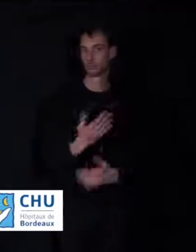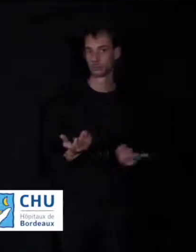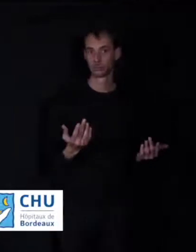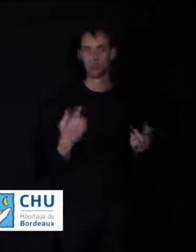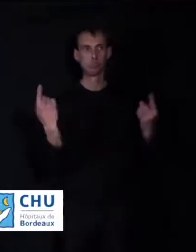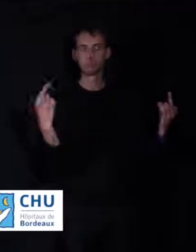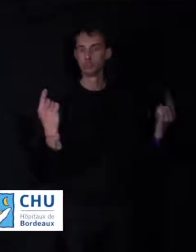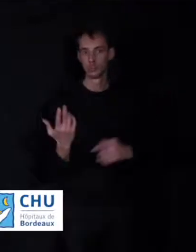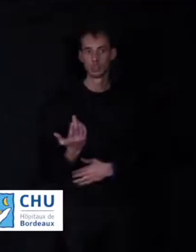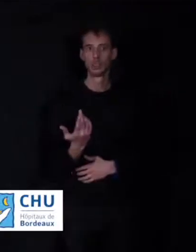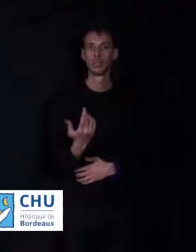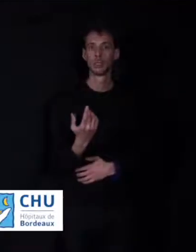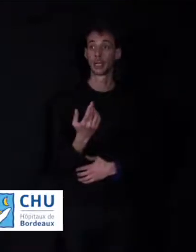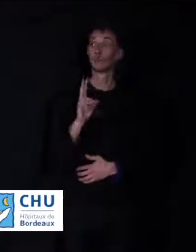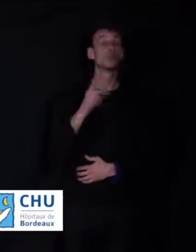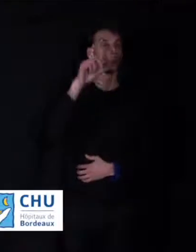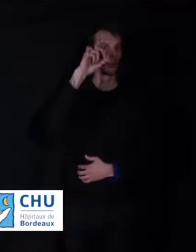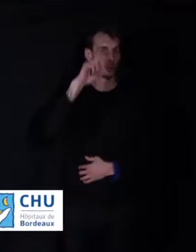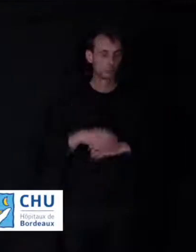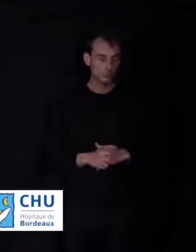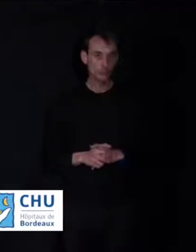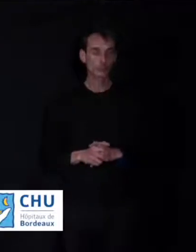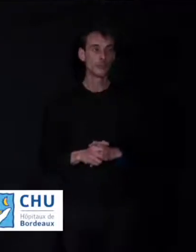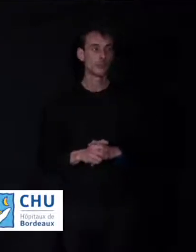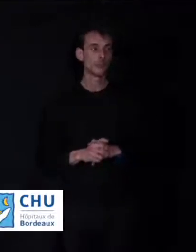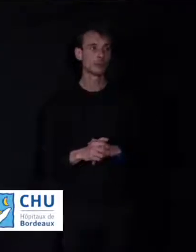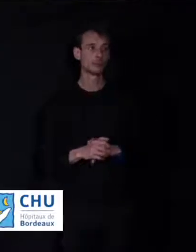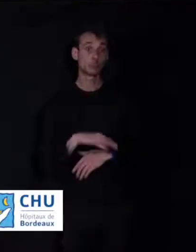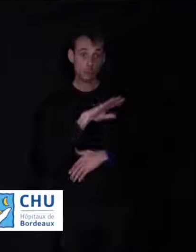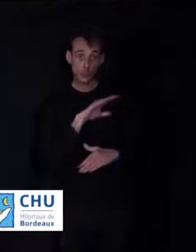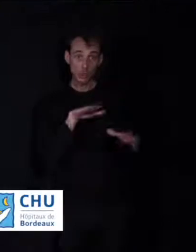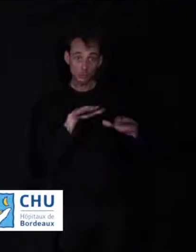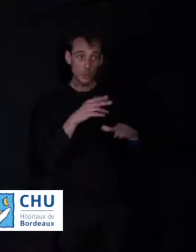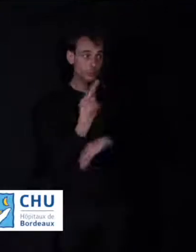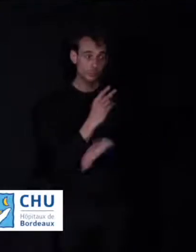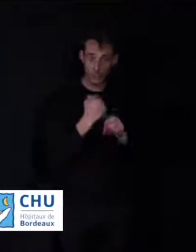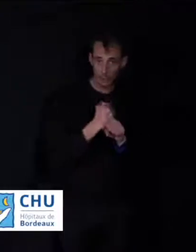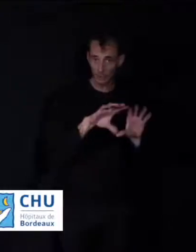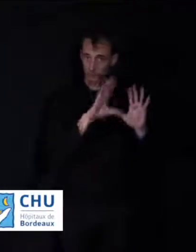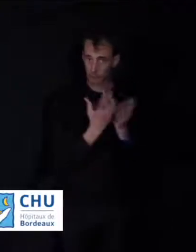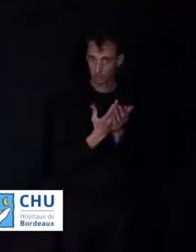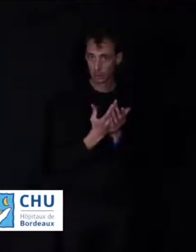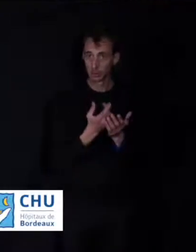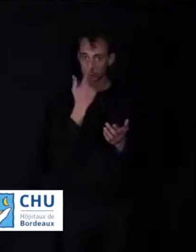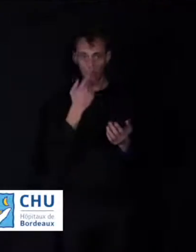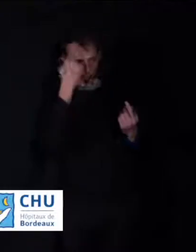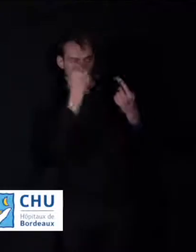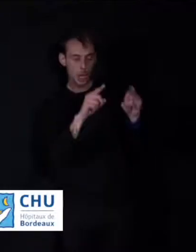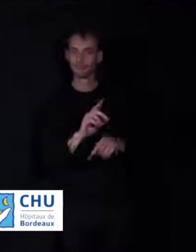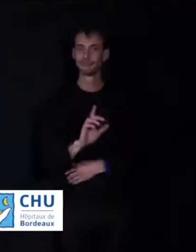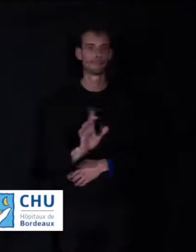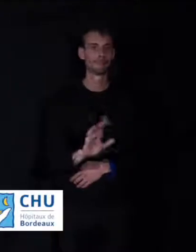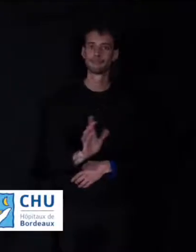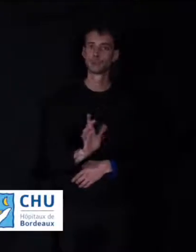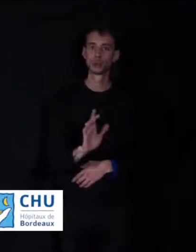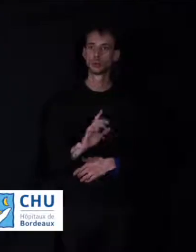pas parce qu'on remettait en cause ses travaux, mais plus qu'à la limite, les personnes préféraient